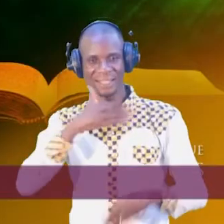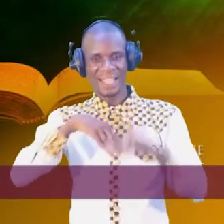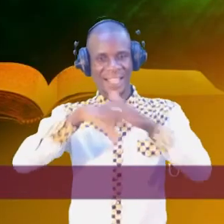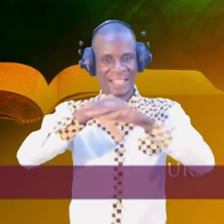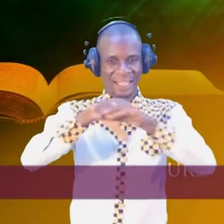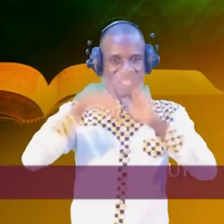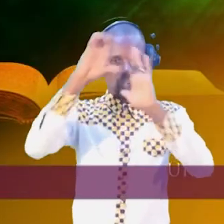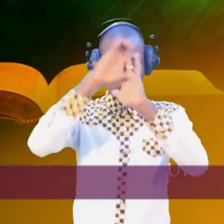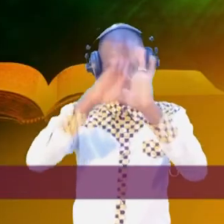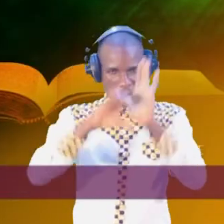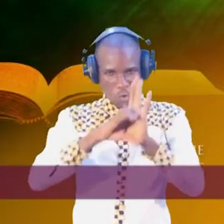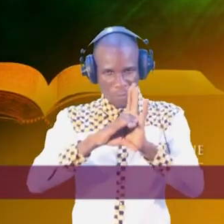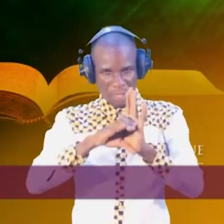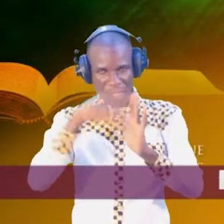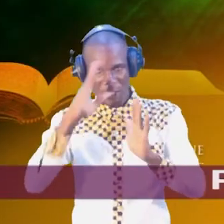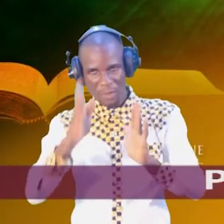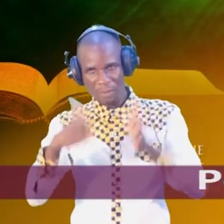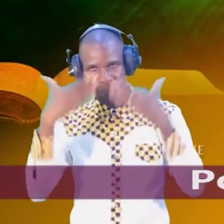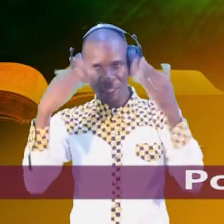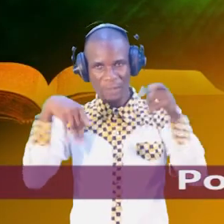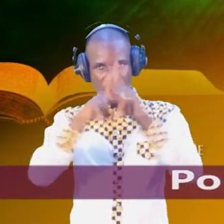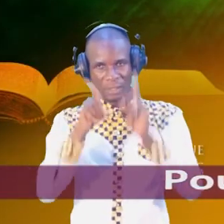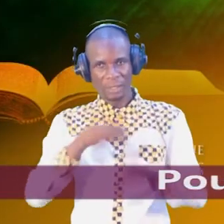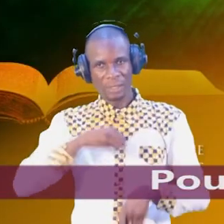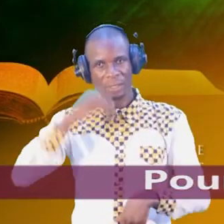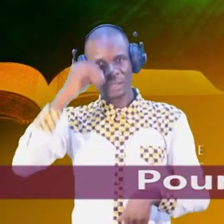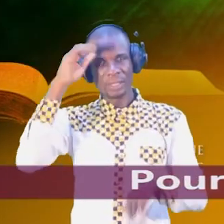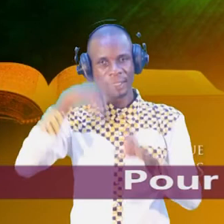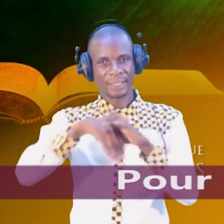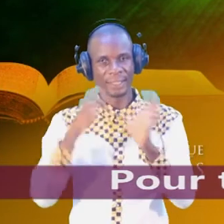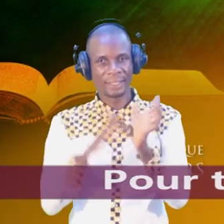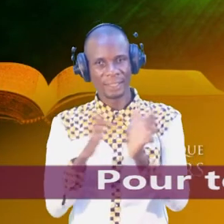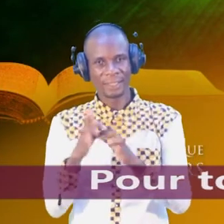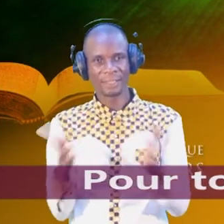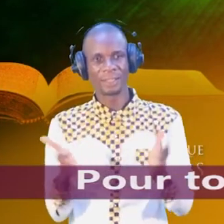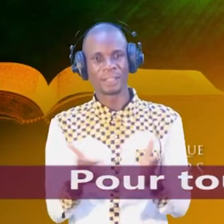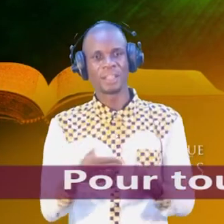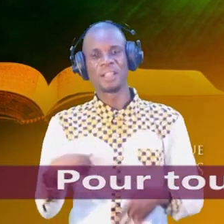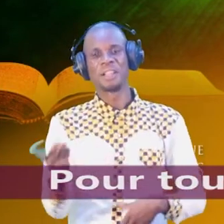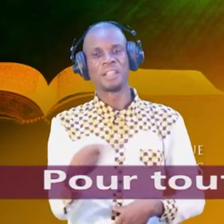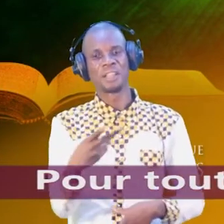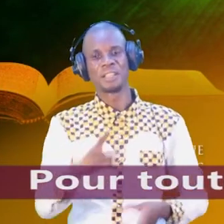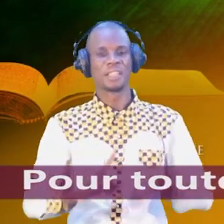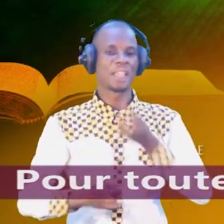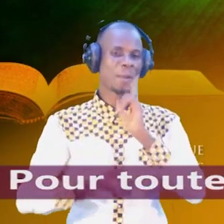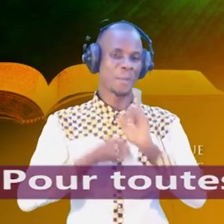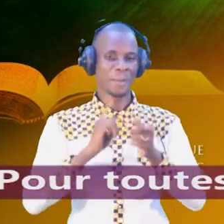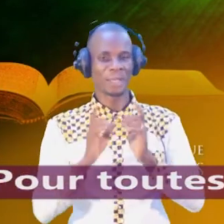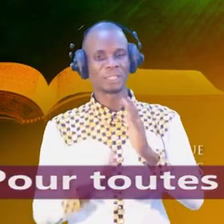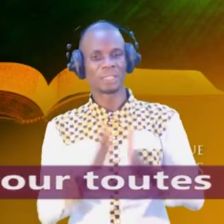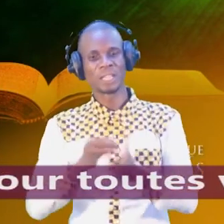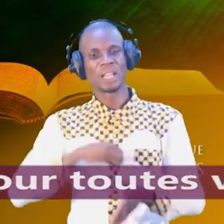eteni ya zoni na mibale aliete tale pa wapi ko boyande bene ya basantu ba ezali ko bate la mibeko na Nzambe